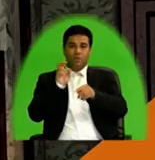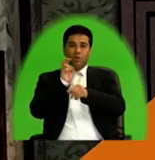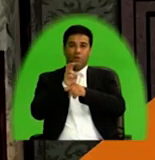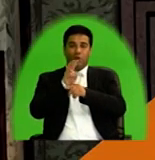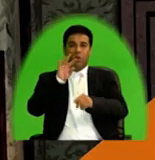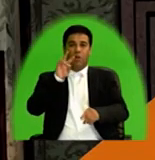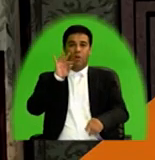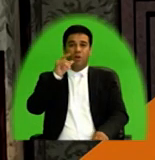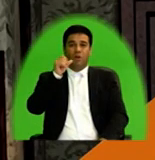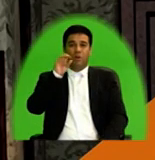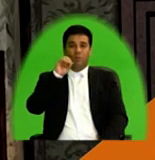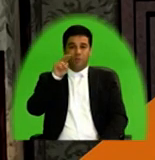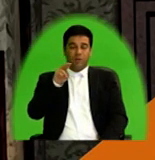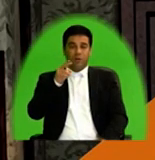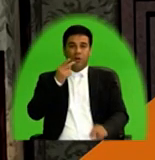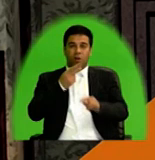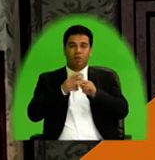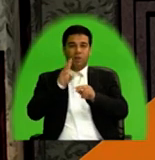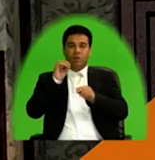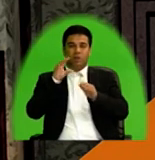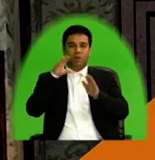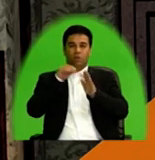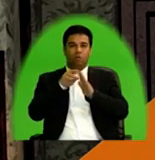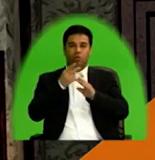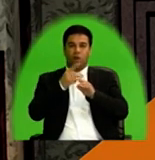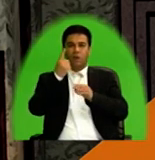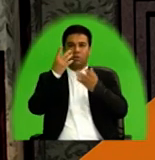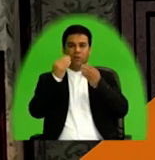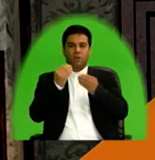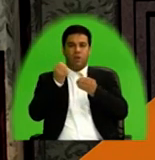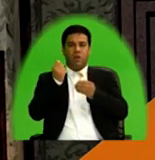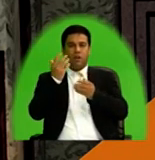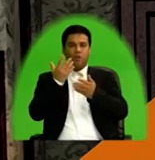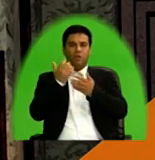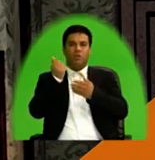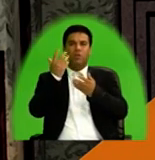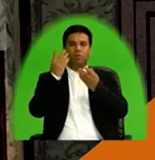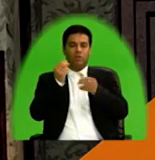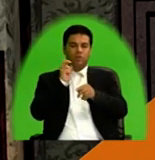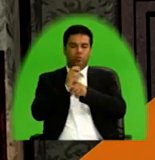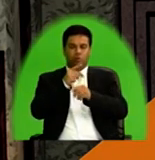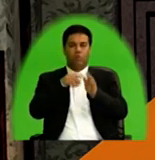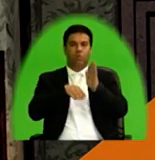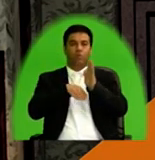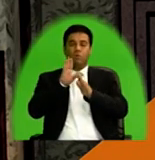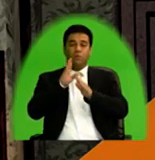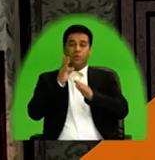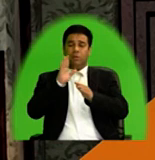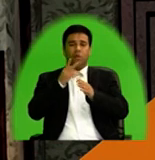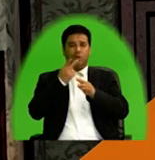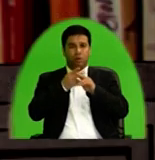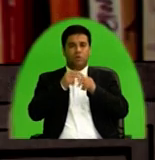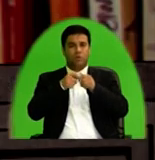на логопедические занятия, это не значит, что он за одно или за несколько занятий его речь исправится.